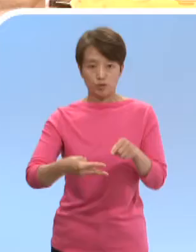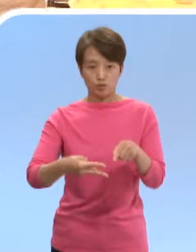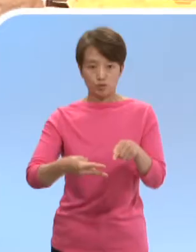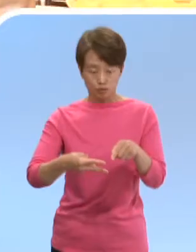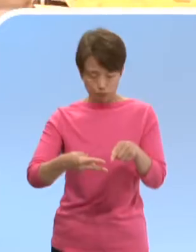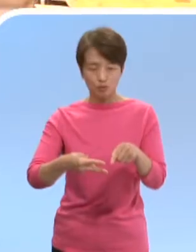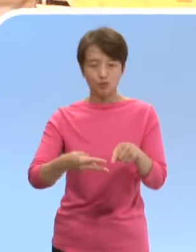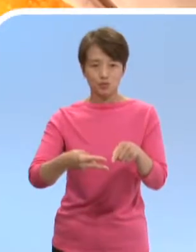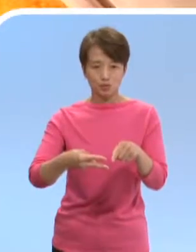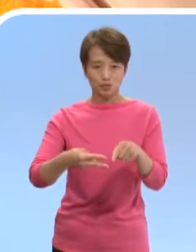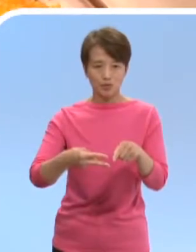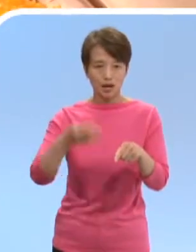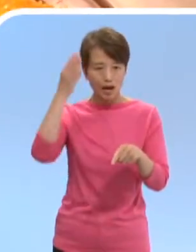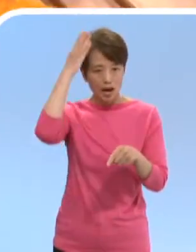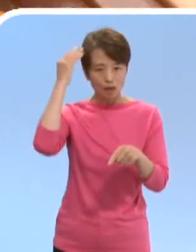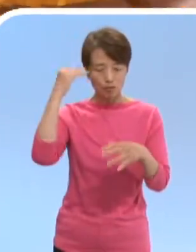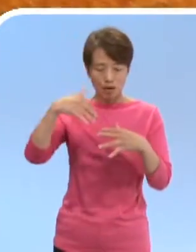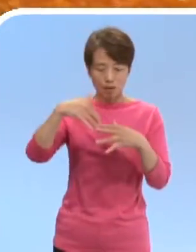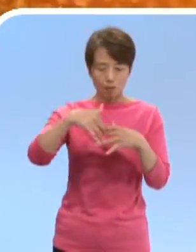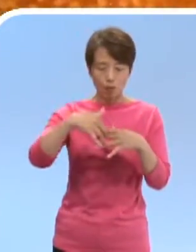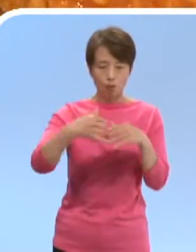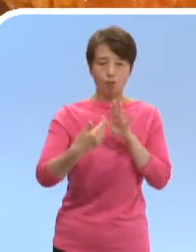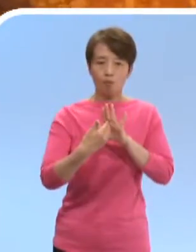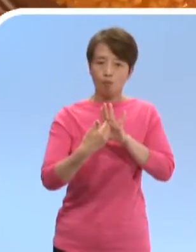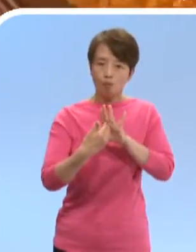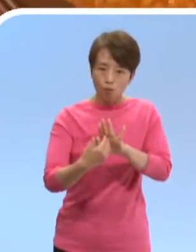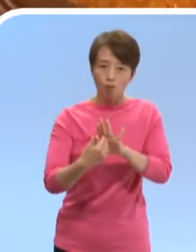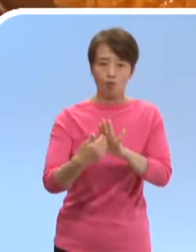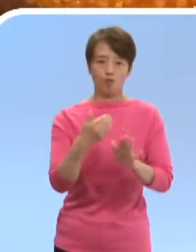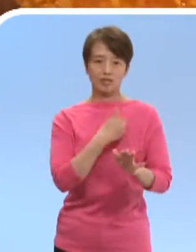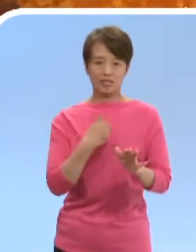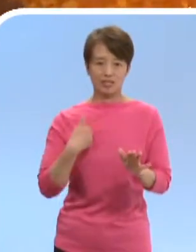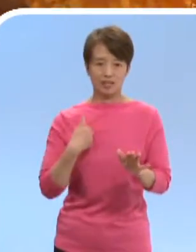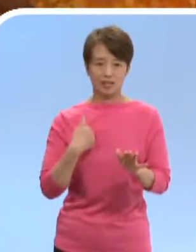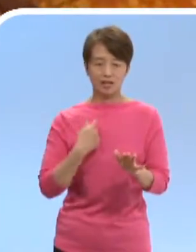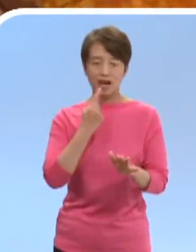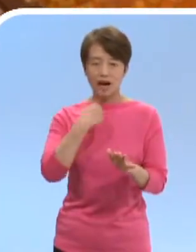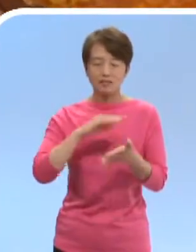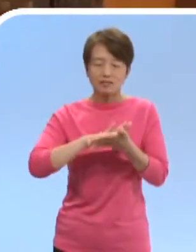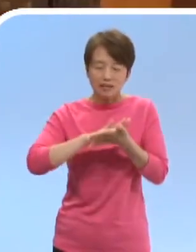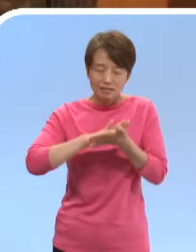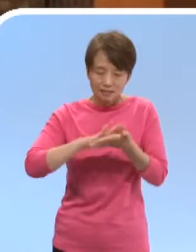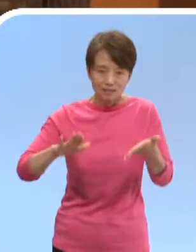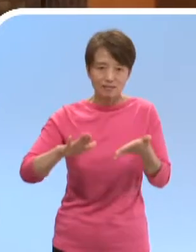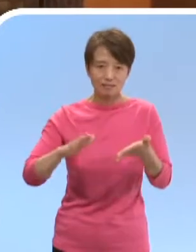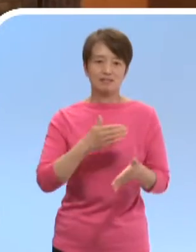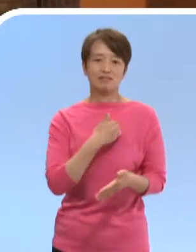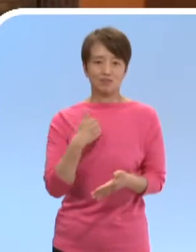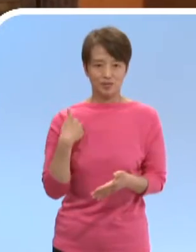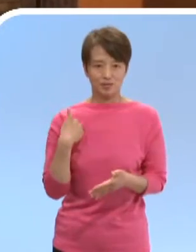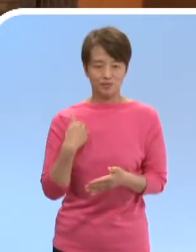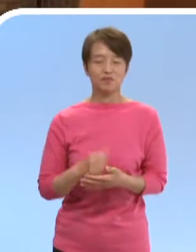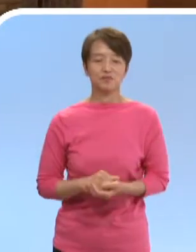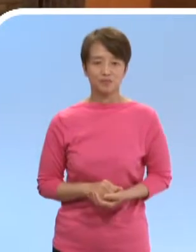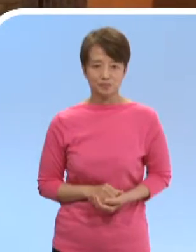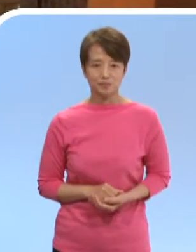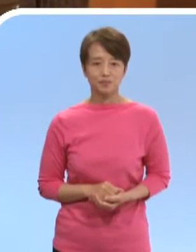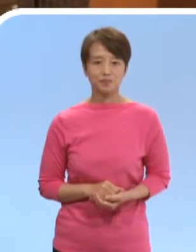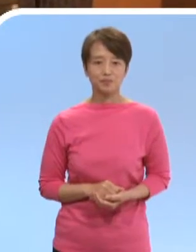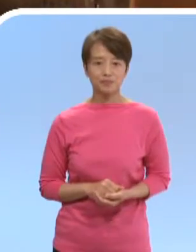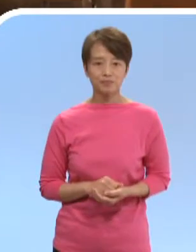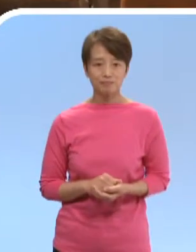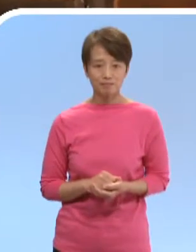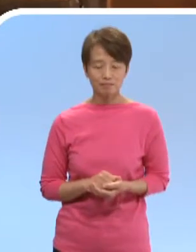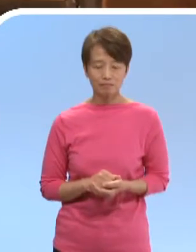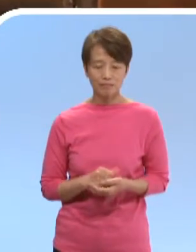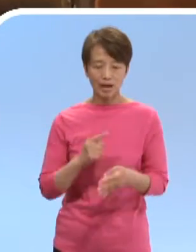けど、そうすることで揚げパンのパンの生地にね油が入り込まないで、あっさりとお召し上がりいただけるようになってます